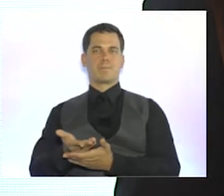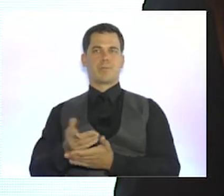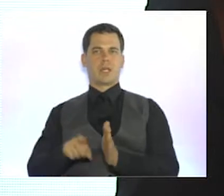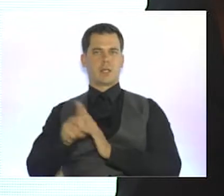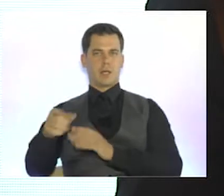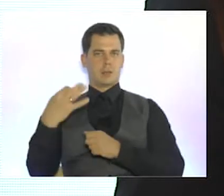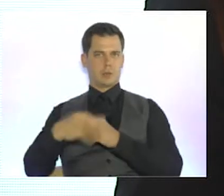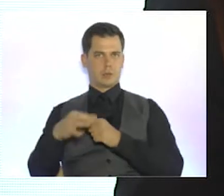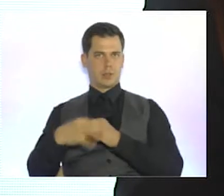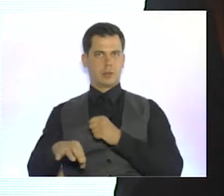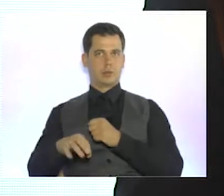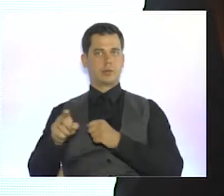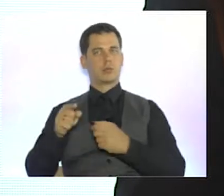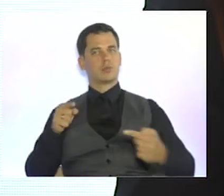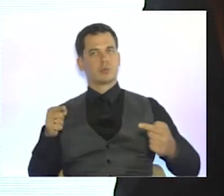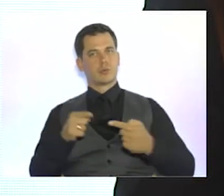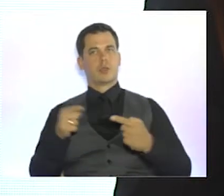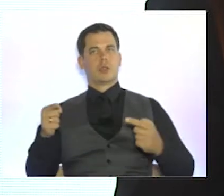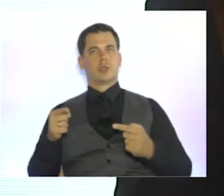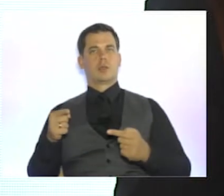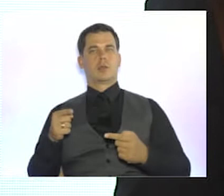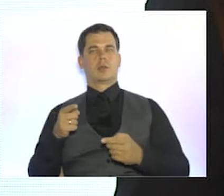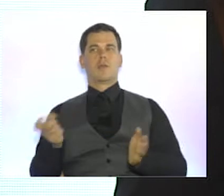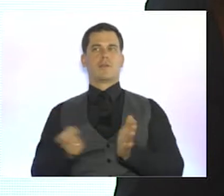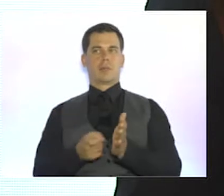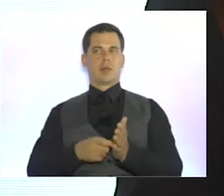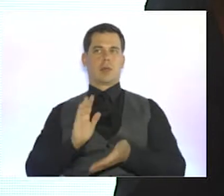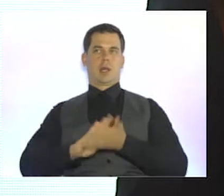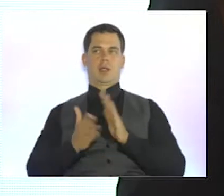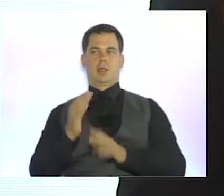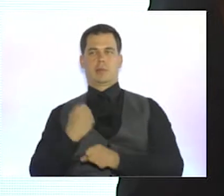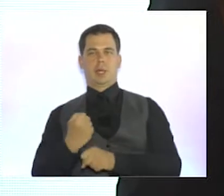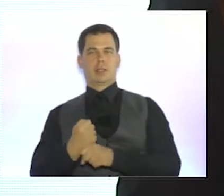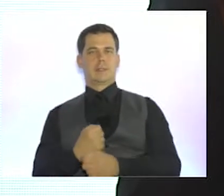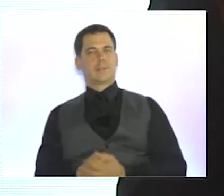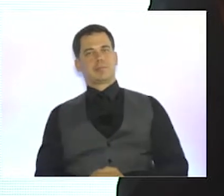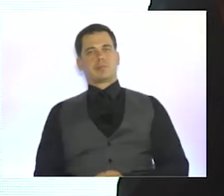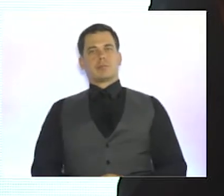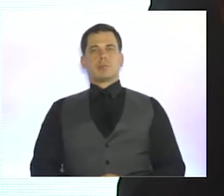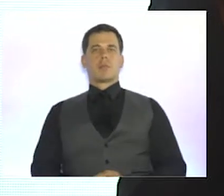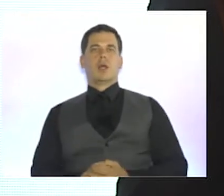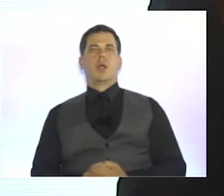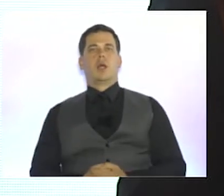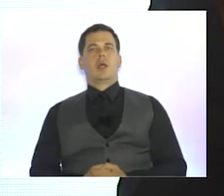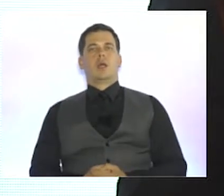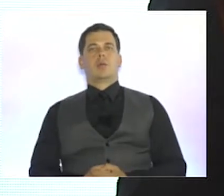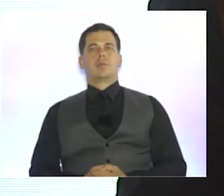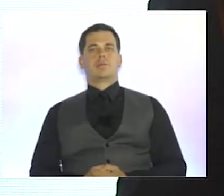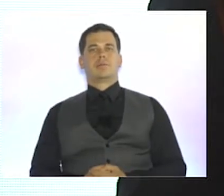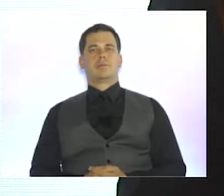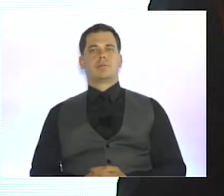dla studentów dostosować do wymagań rynku pracy. I teraz no,